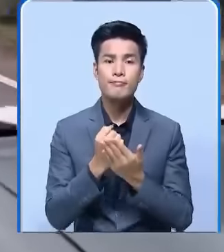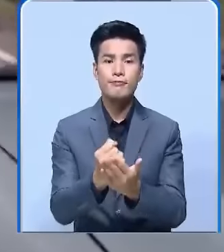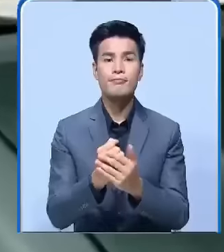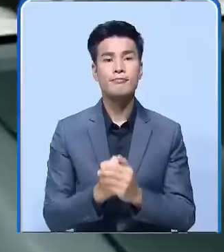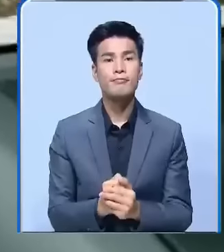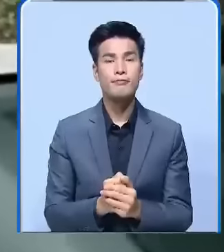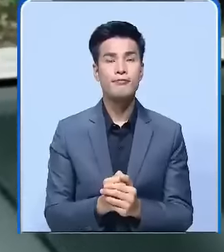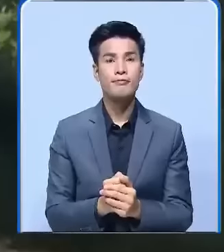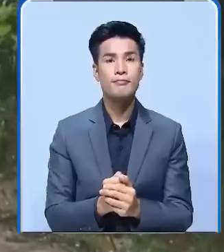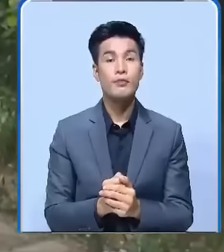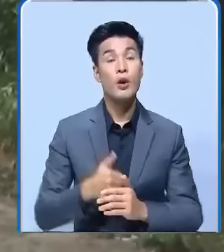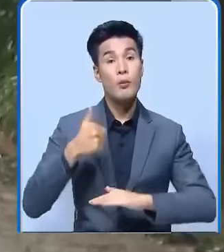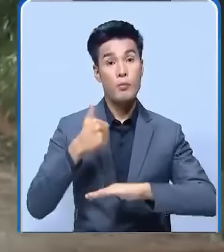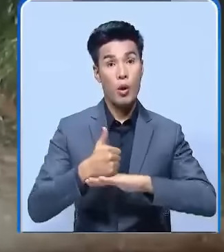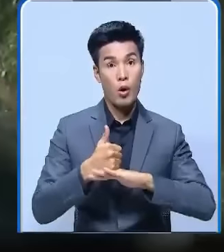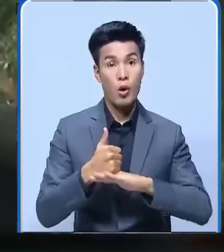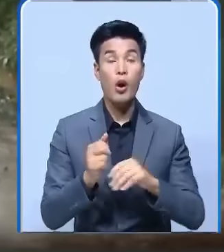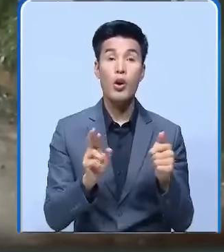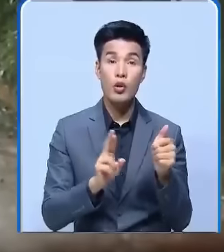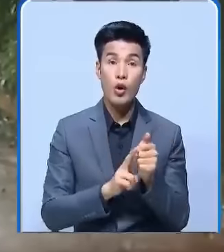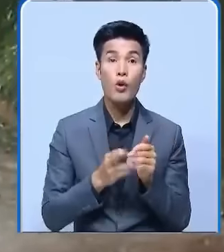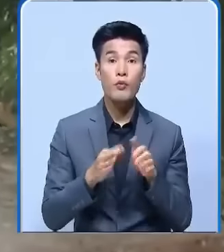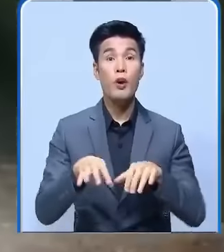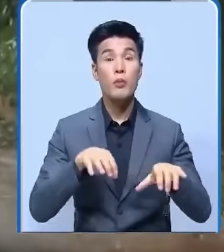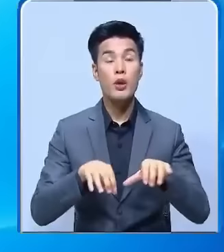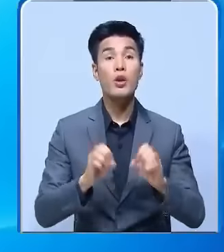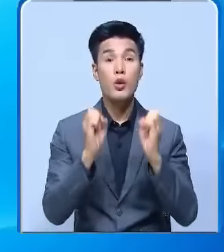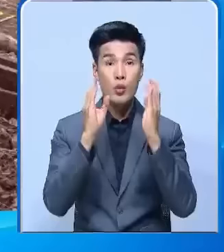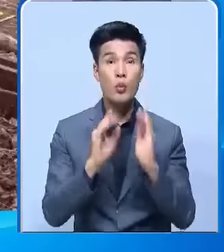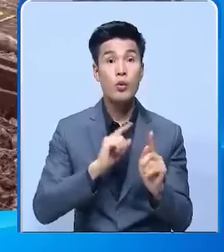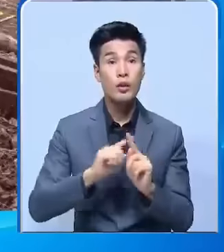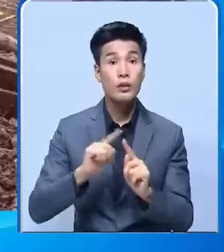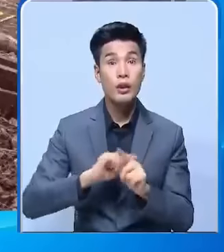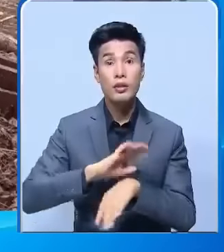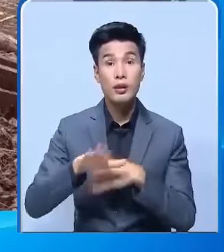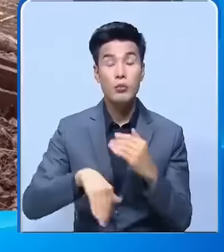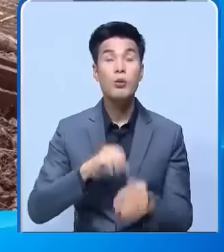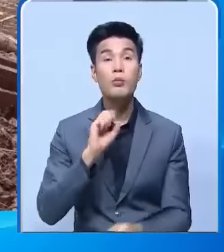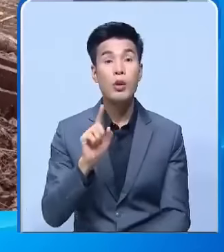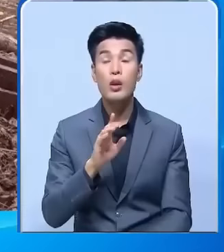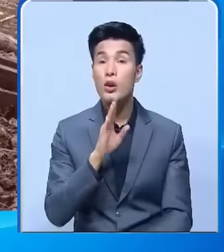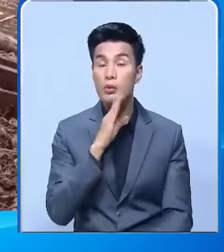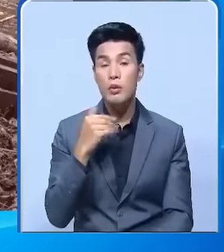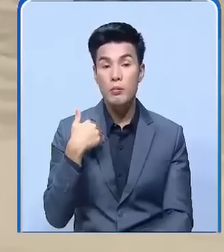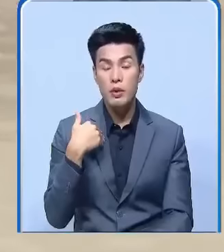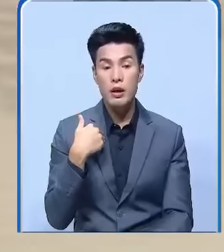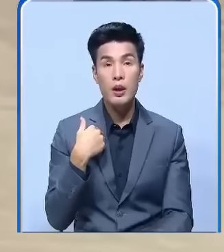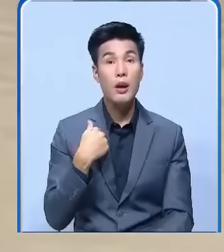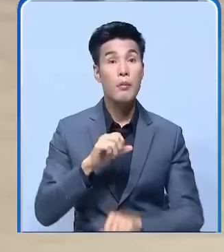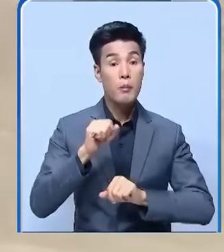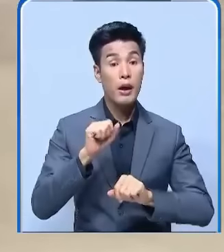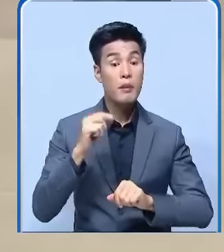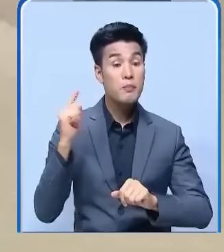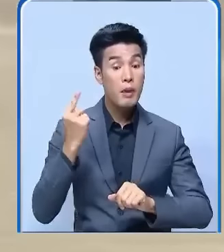างด้านผอ.รองผอ.ฝ่ายบริหารคณะครูบุคลากรต่างๆนะก็บอกว่าเอ้าเดี๋ยวถ้าเกิดว่ามีการเปลี่ยนแปลงอย่างอื่นเดี๋ยวจะแ